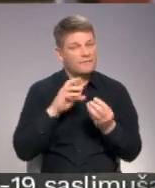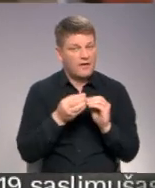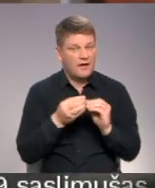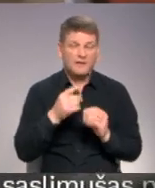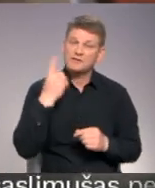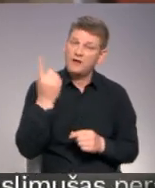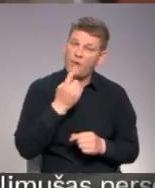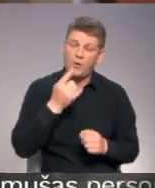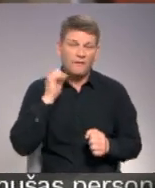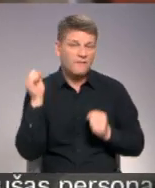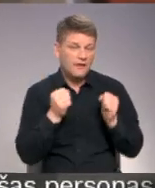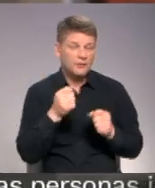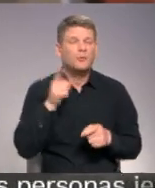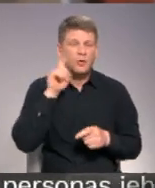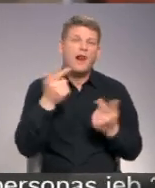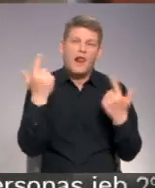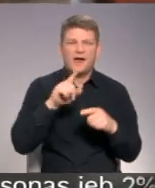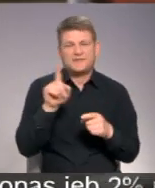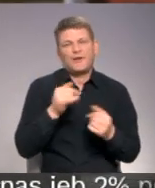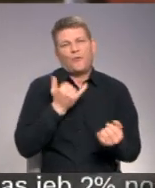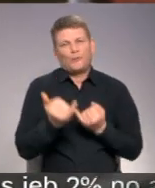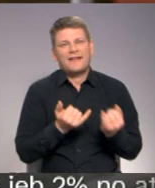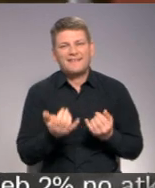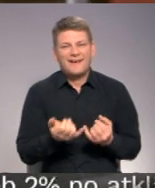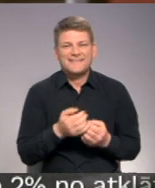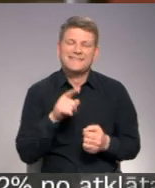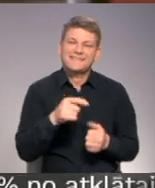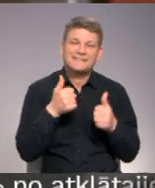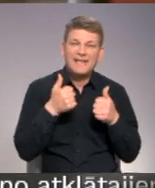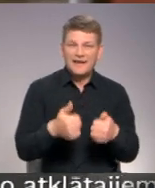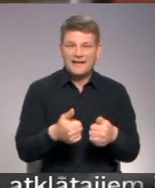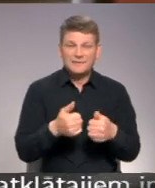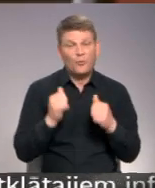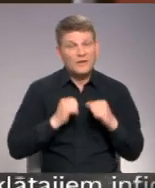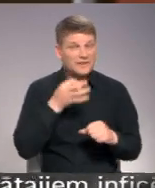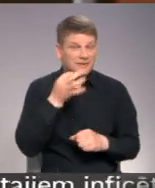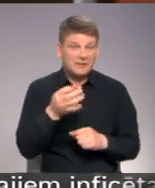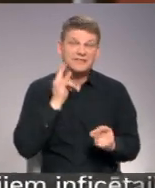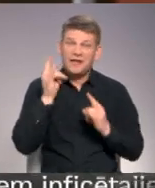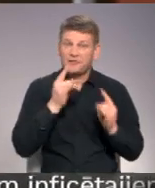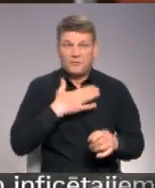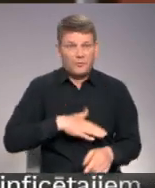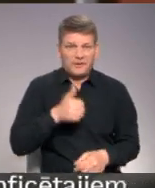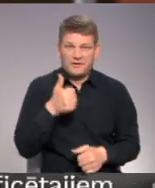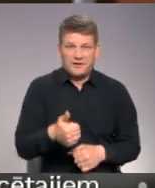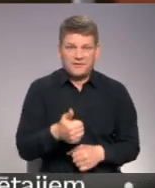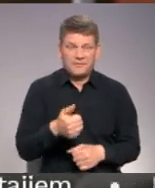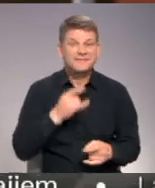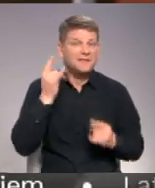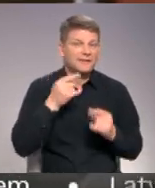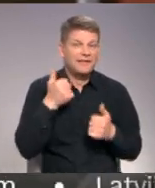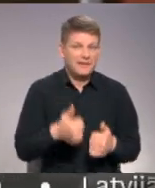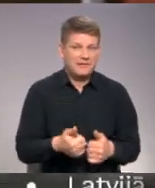saule, vējš, bet, protams, ka laiks mums ir lutinājis, un tas ir lieliski. Godīgi sakot, skan ļoti labi. Skan